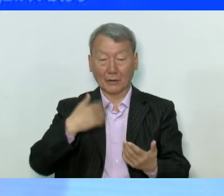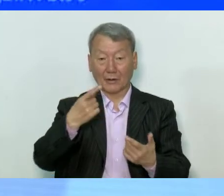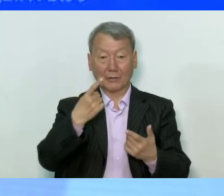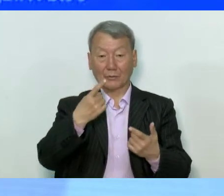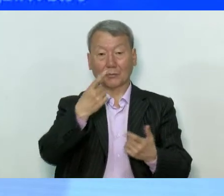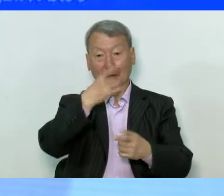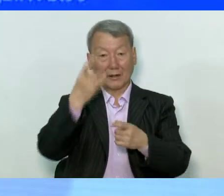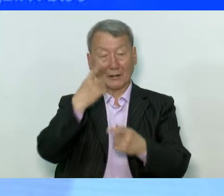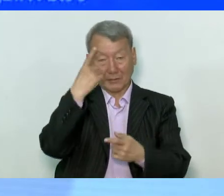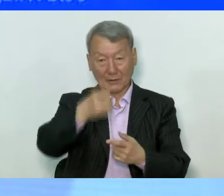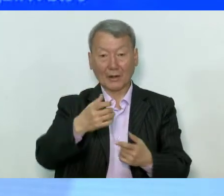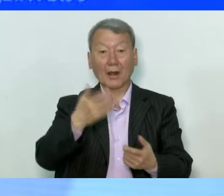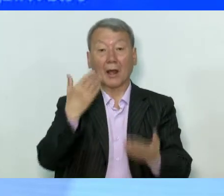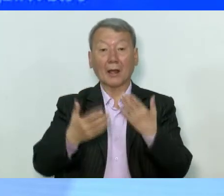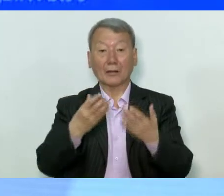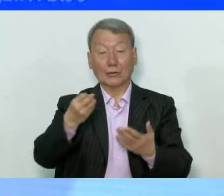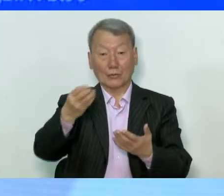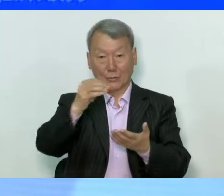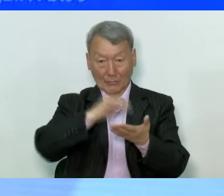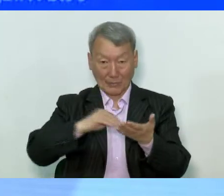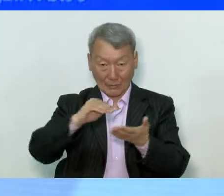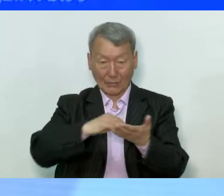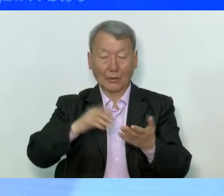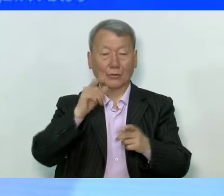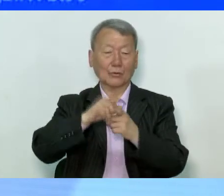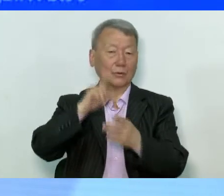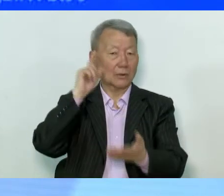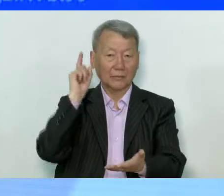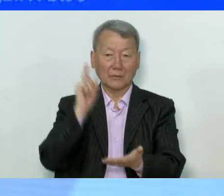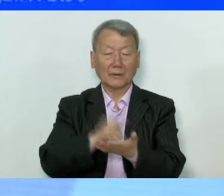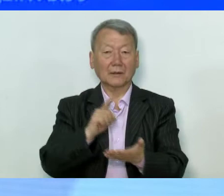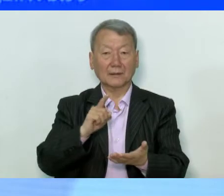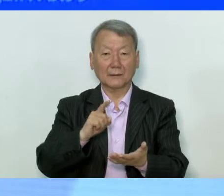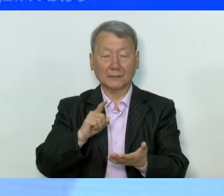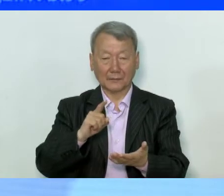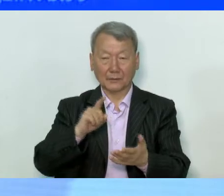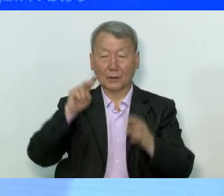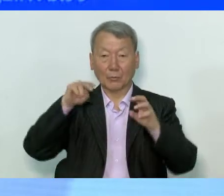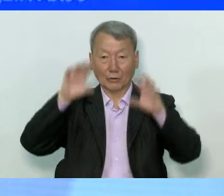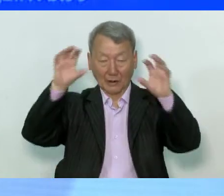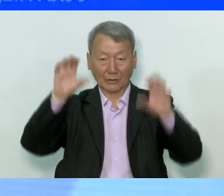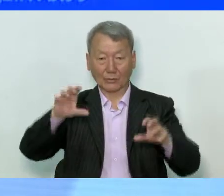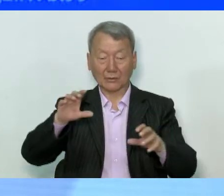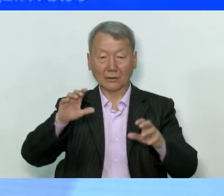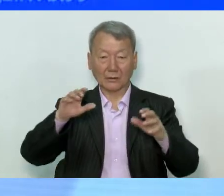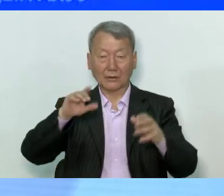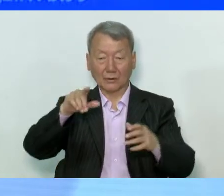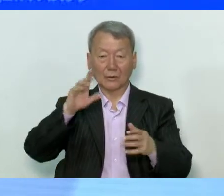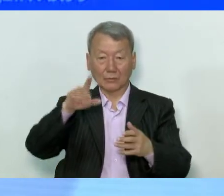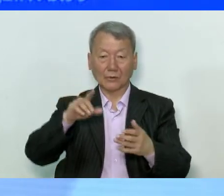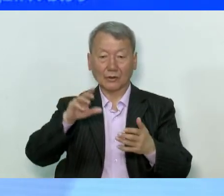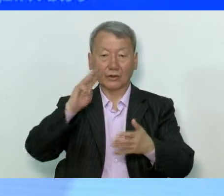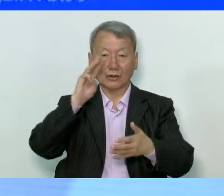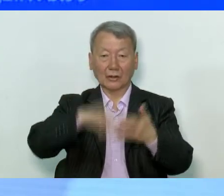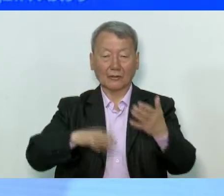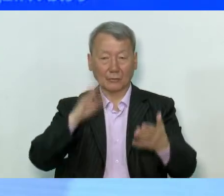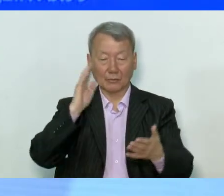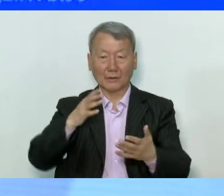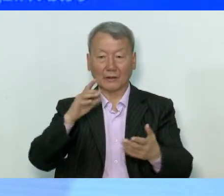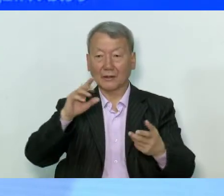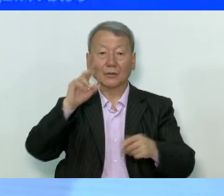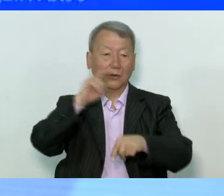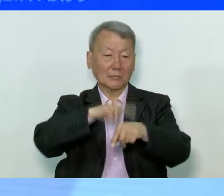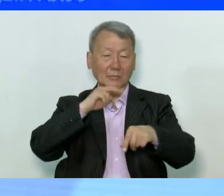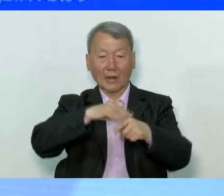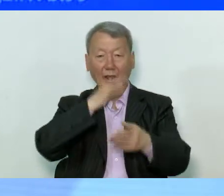бейбаштык менен иш алып бара турган болсо, бул сөзсүз мыйзам чегинде чара колдонулат тийиштүү